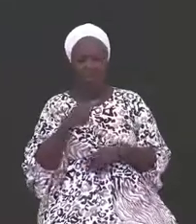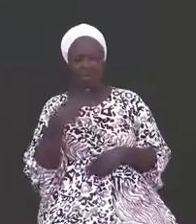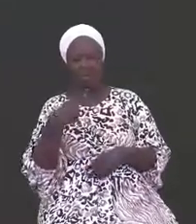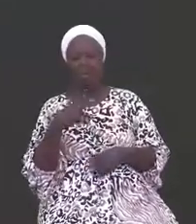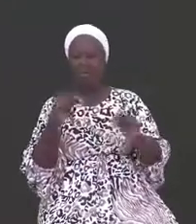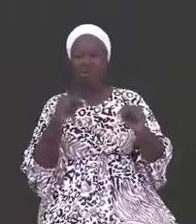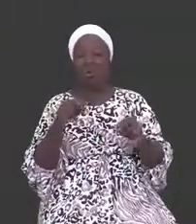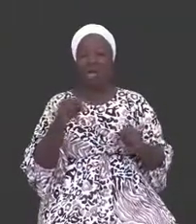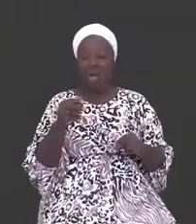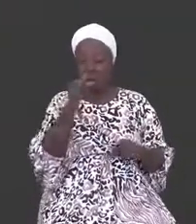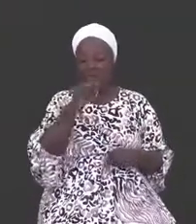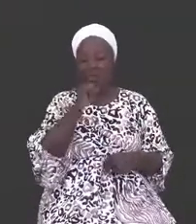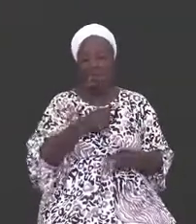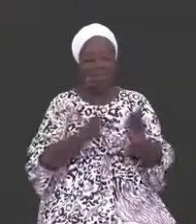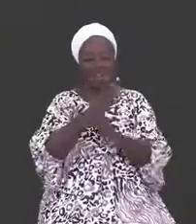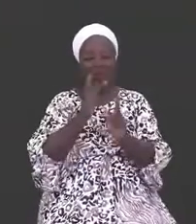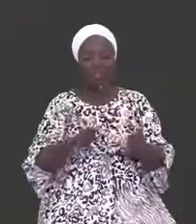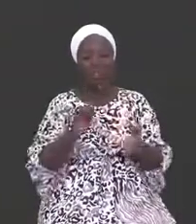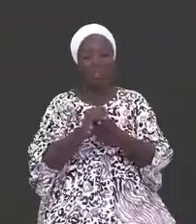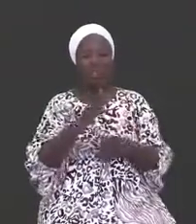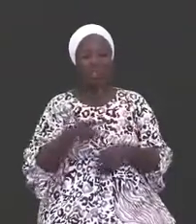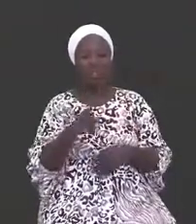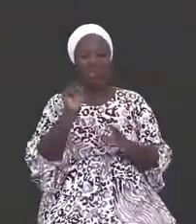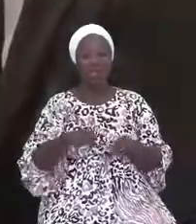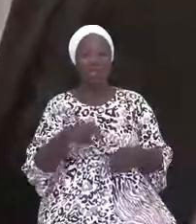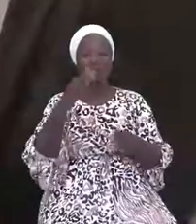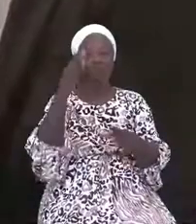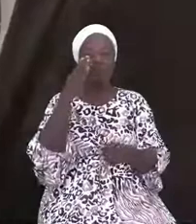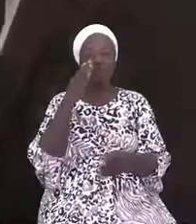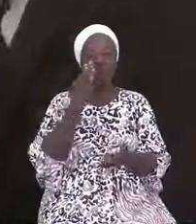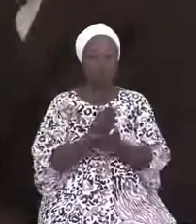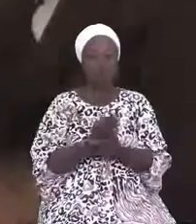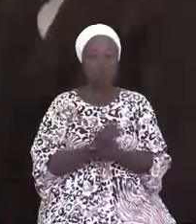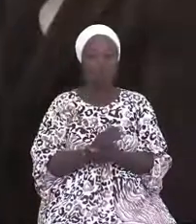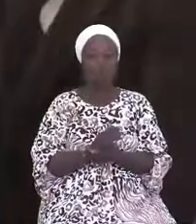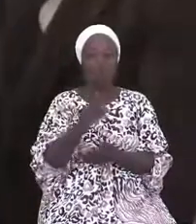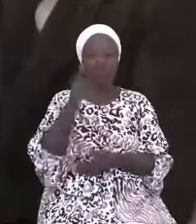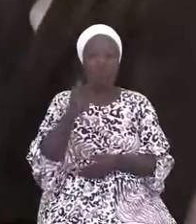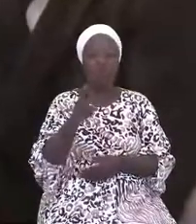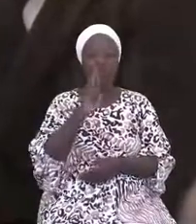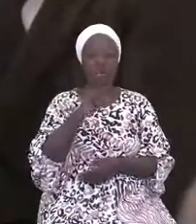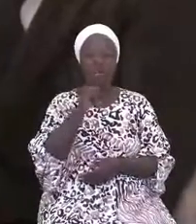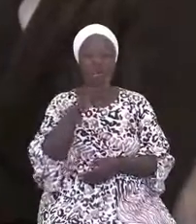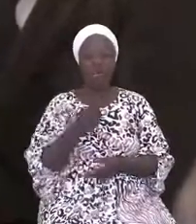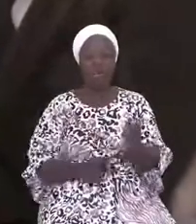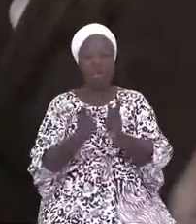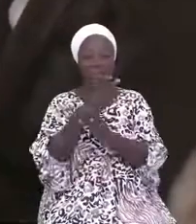pas le type de personne dont on peut arrêter tu n'es pas le type de personne qu'on peut arrêter ton père